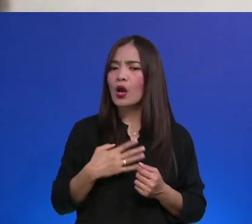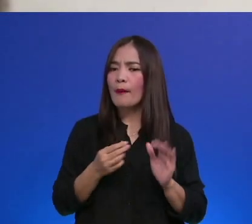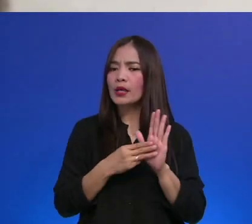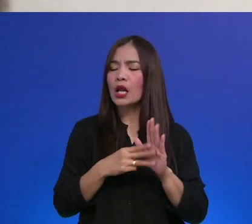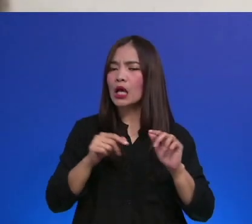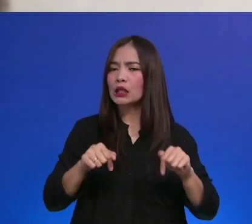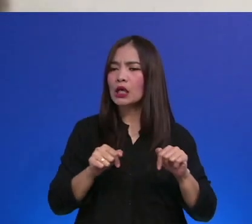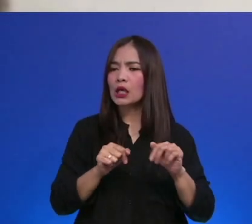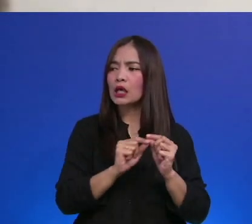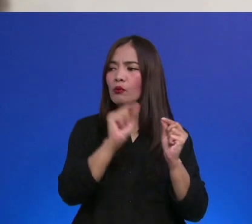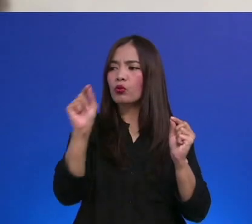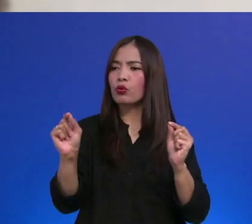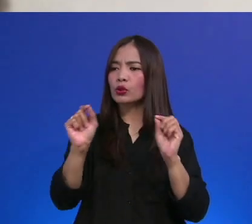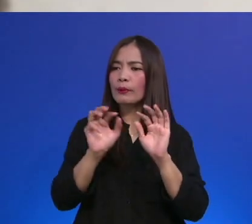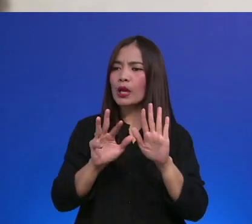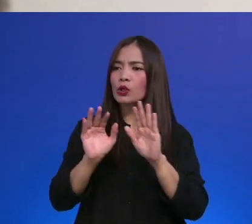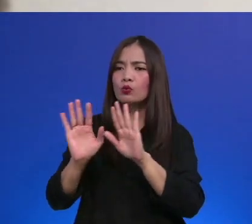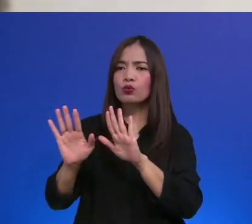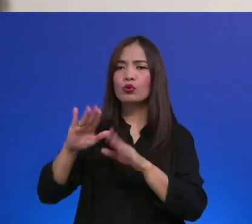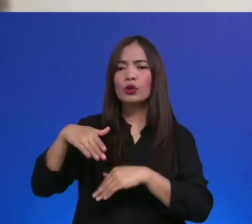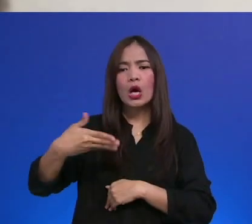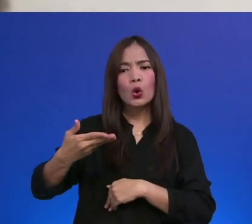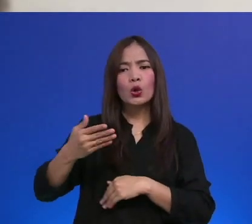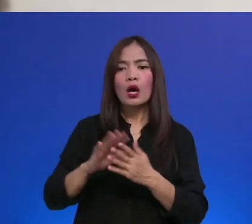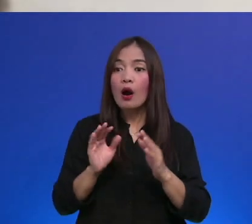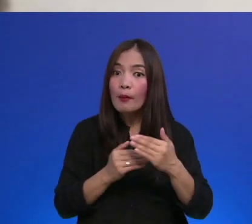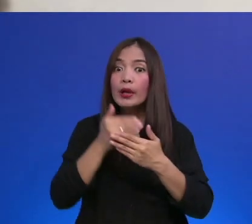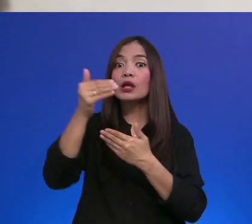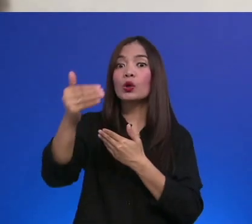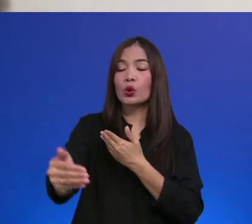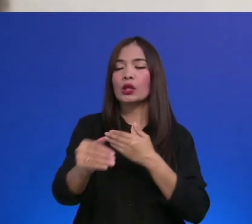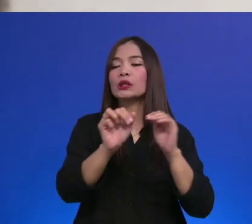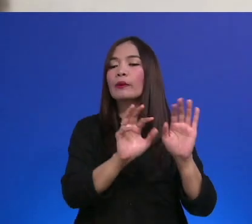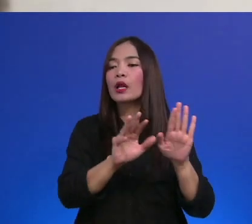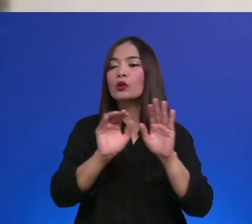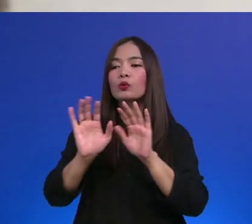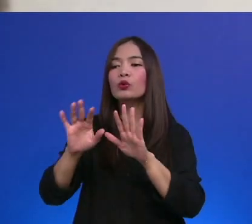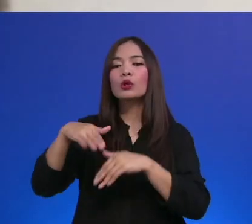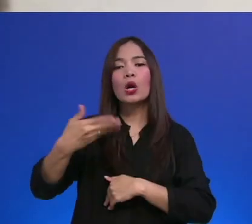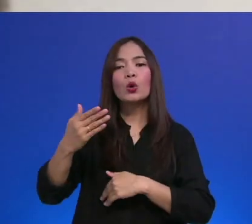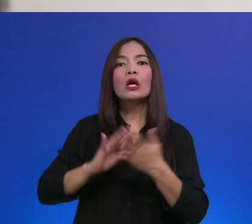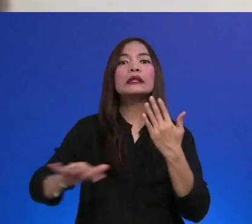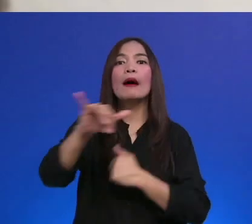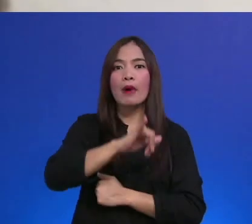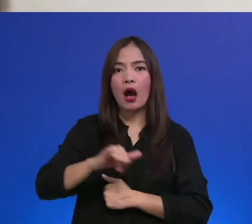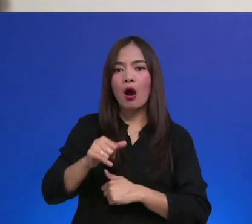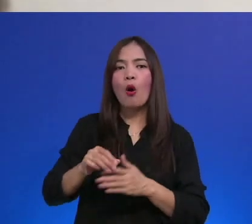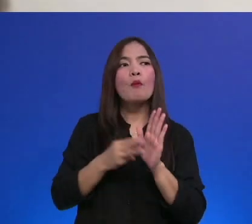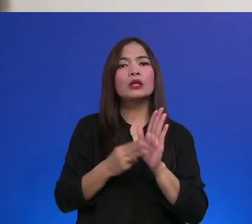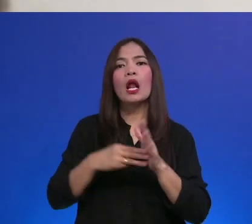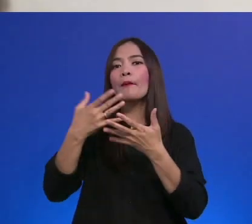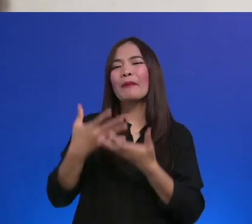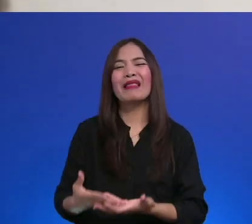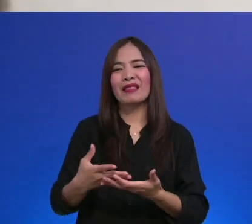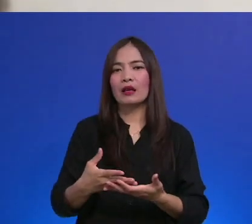9 10 tahun saya mengalami goncangan ini 9 10 tahun saya mengalami goncangan ini saya tidak bisa